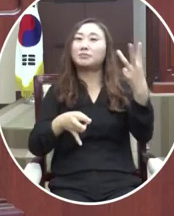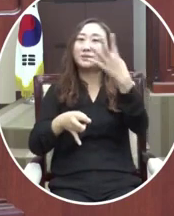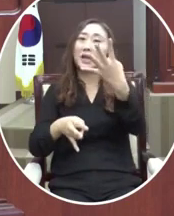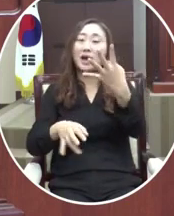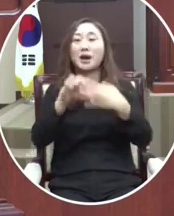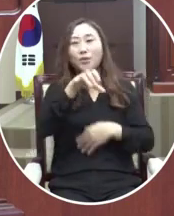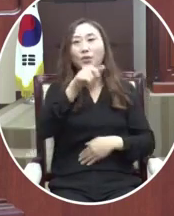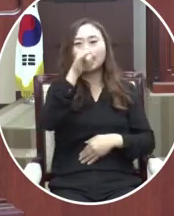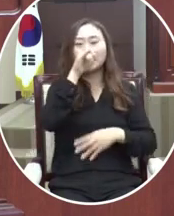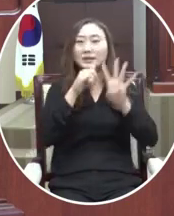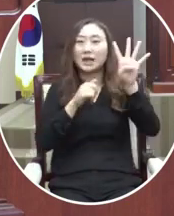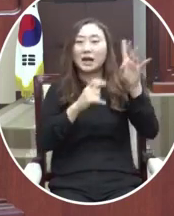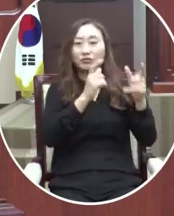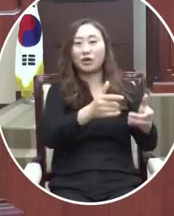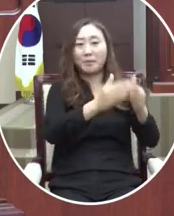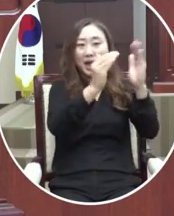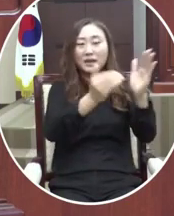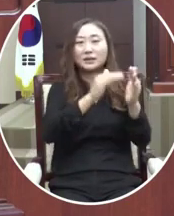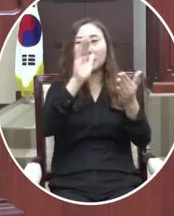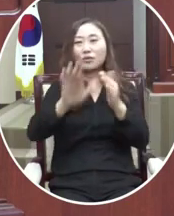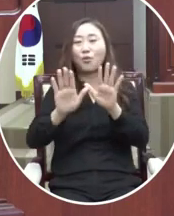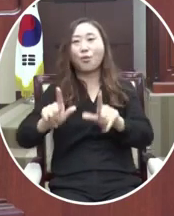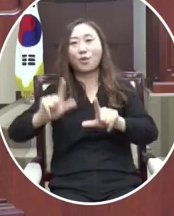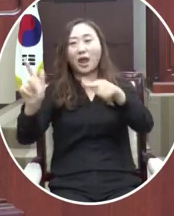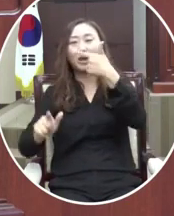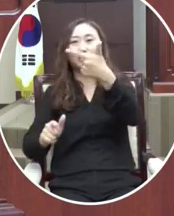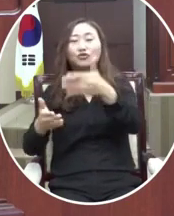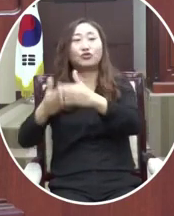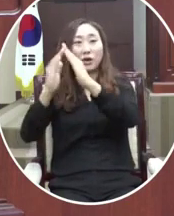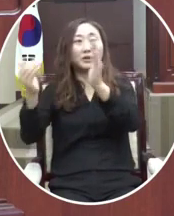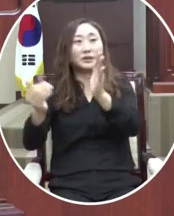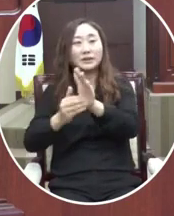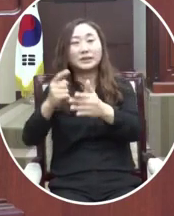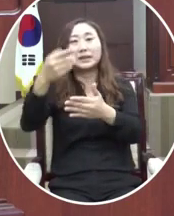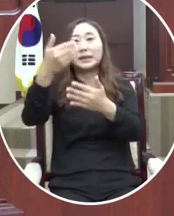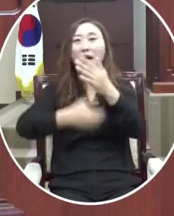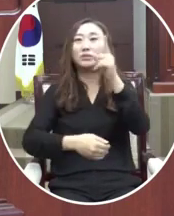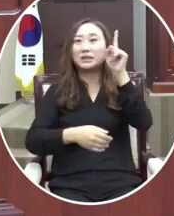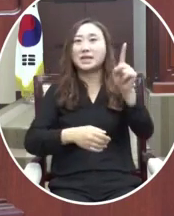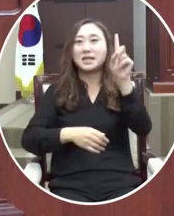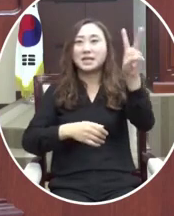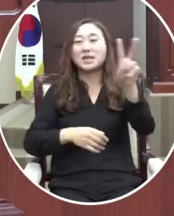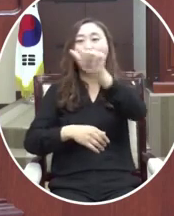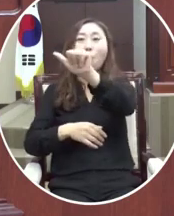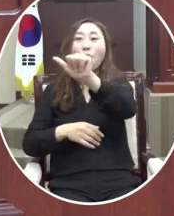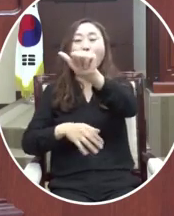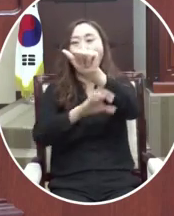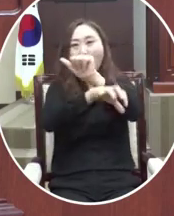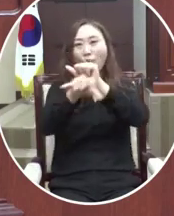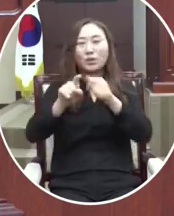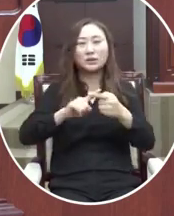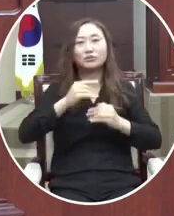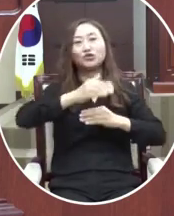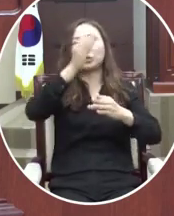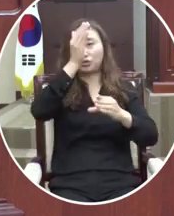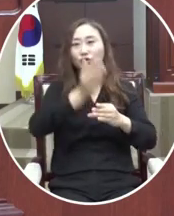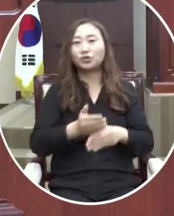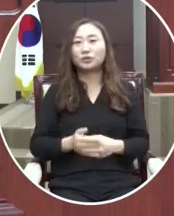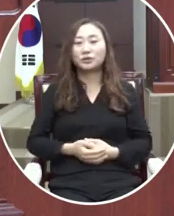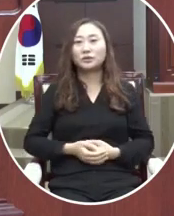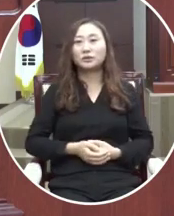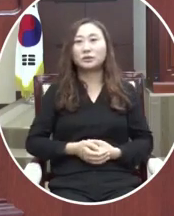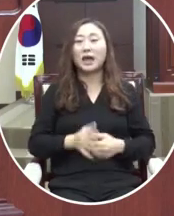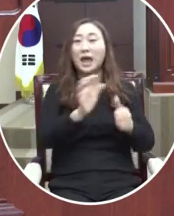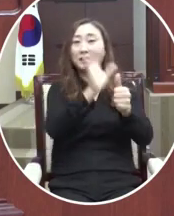일대는 4구역 중공 이후 올해 6 구역도 준공되면서 남은 1 2 5 구역도 추진에 탄력을 받고